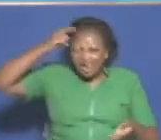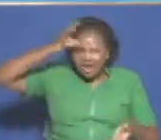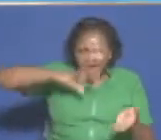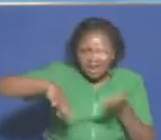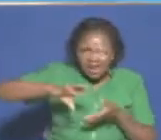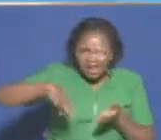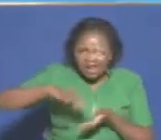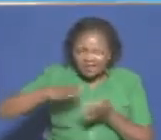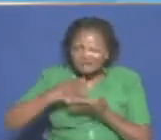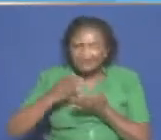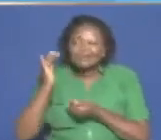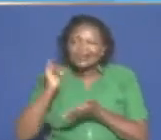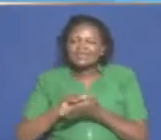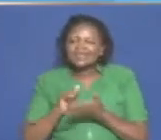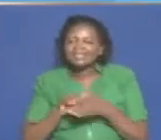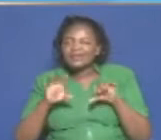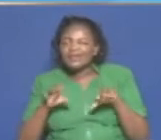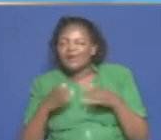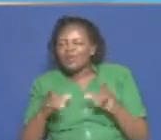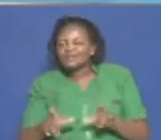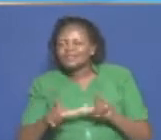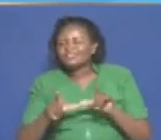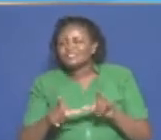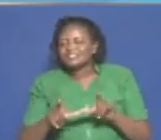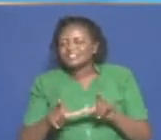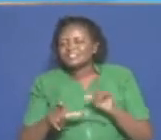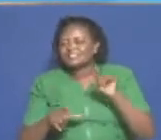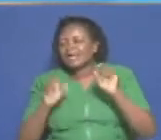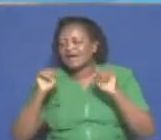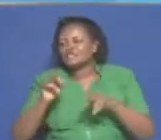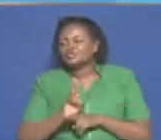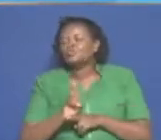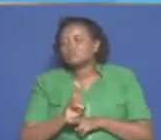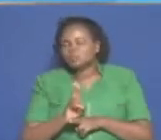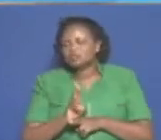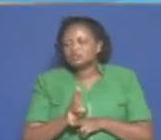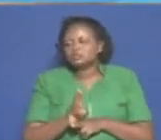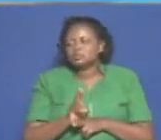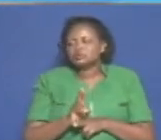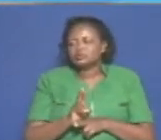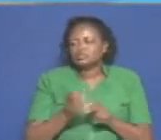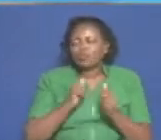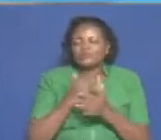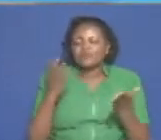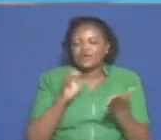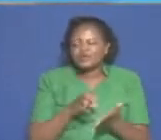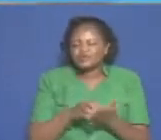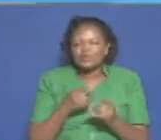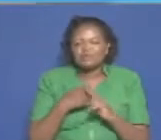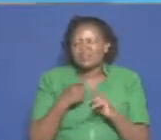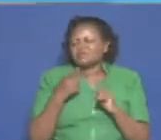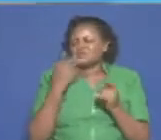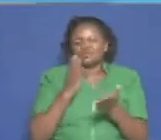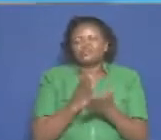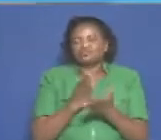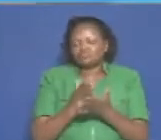kwamba zile diploma ama certificate ndizo ambazo watakuwa natumia katika uchaguzi ujao. Kwa hivyo njia moja ama nyingine